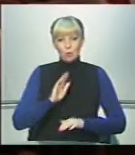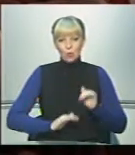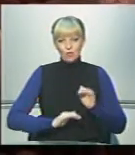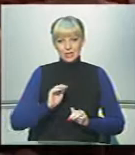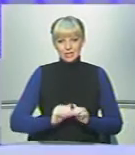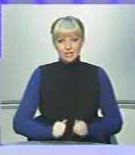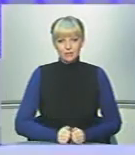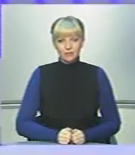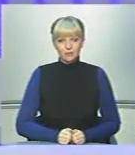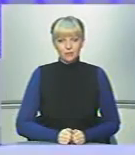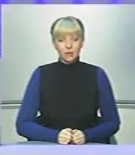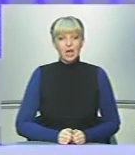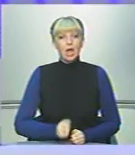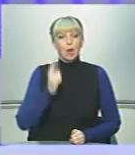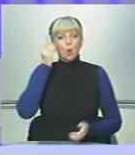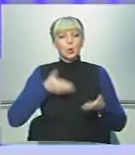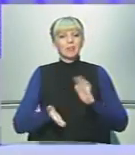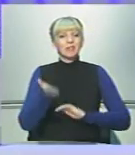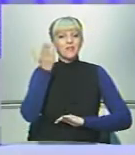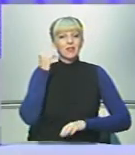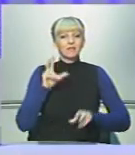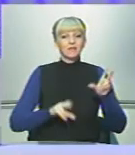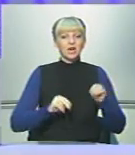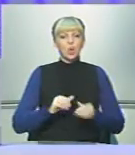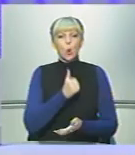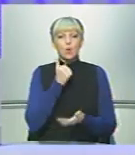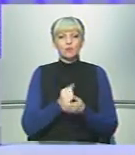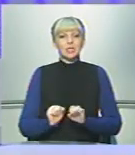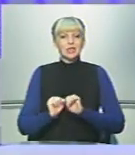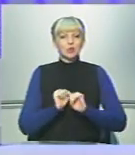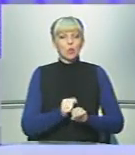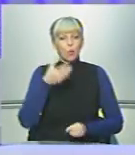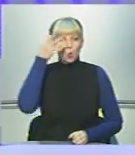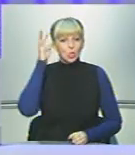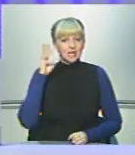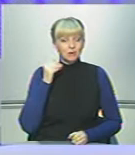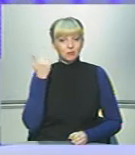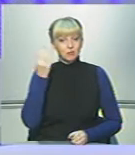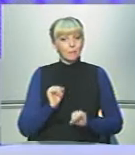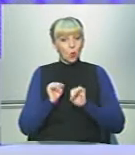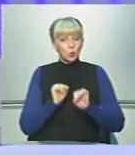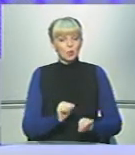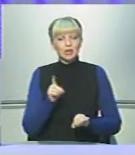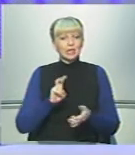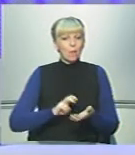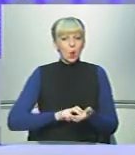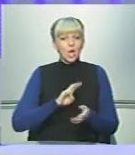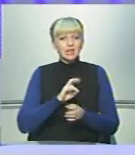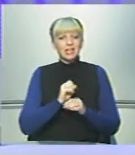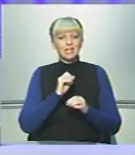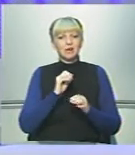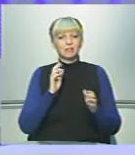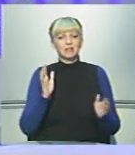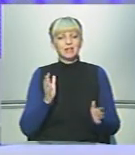професій. Богородиця з давніх давен вважається головною заступницею козаків. Під її покровом вони не боялися ні